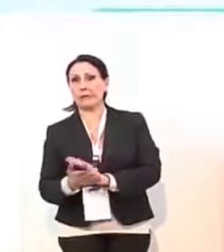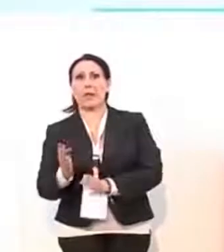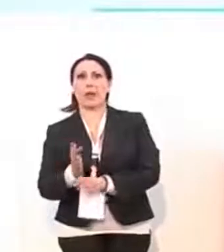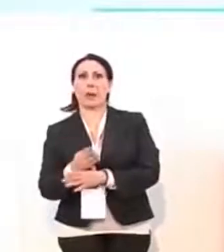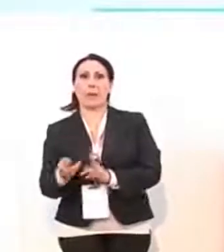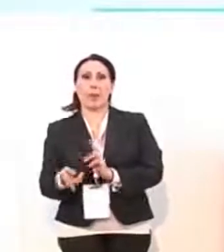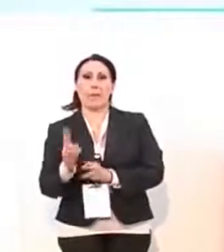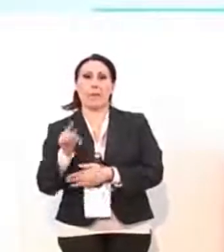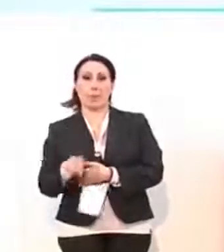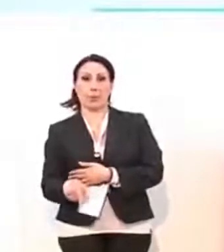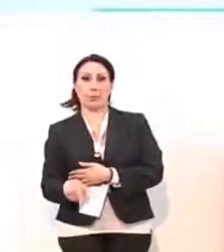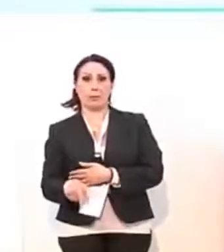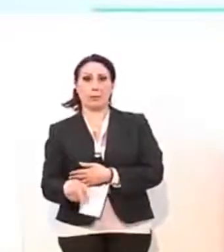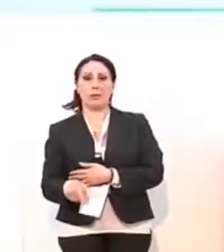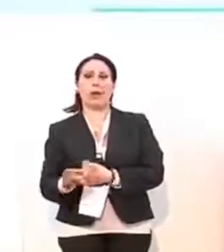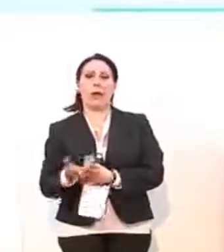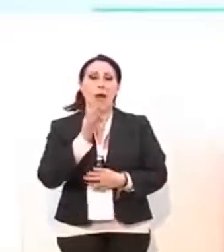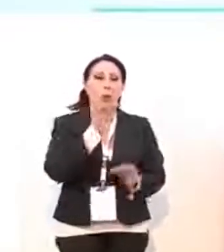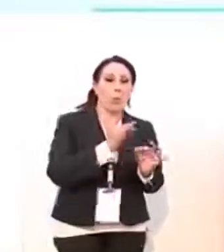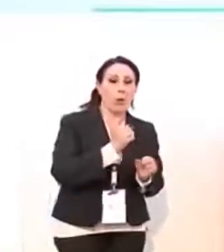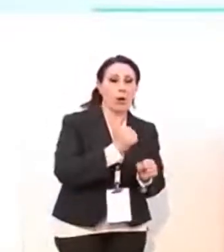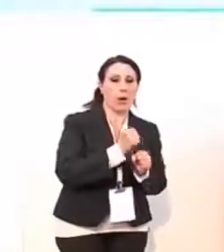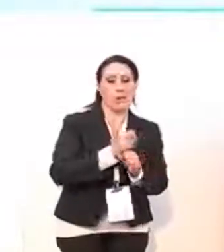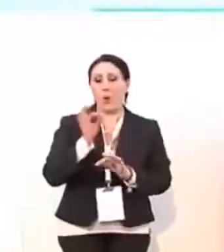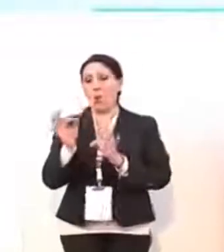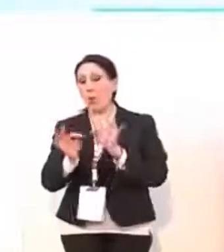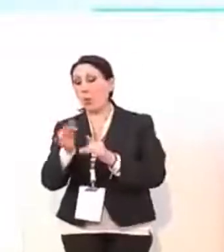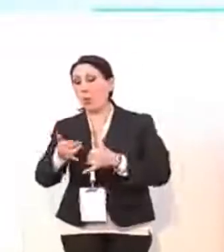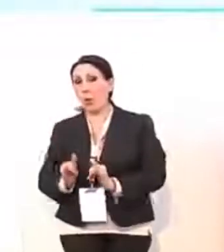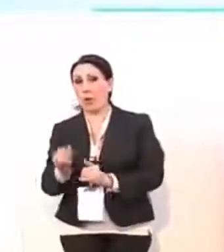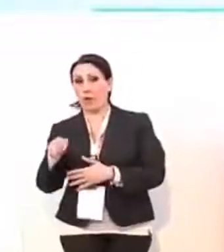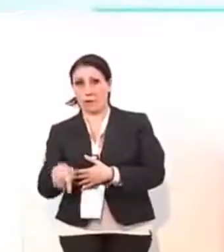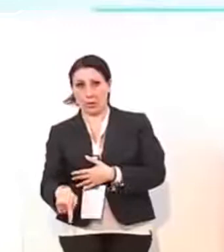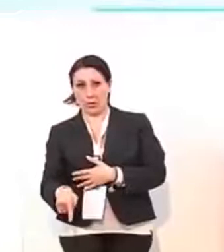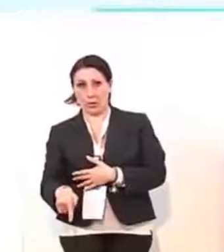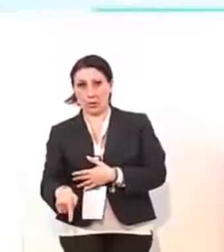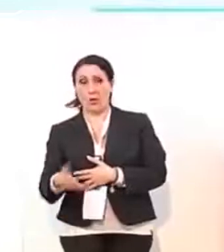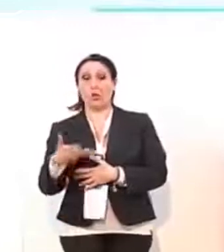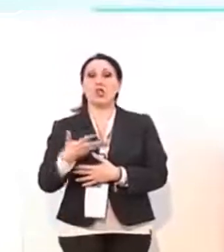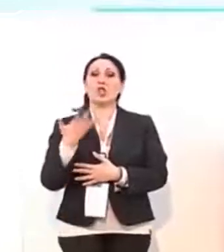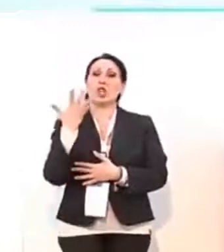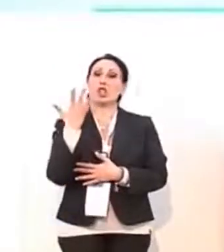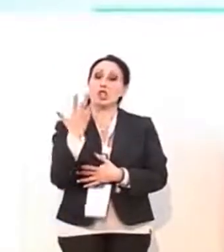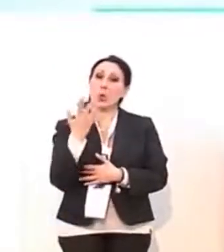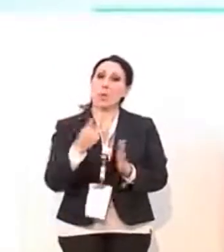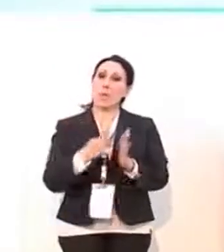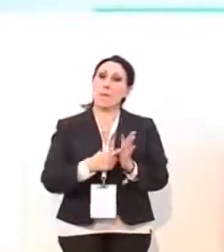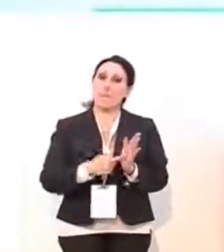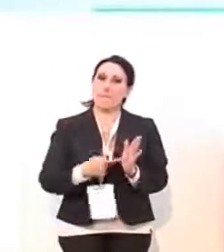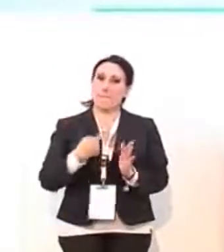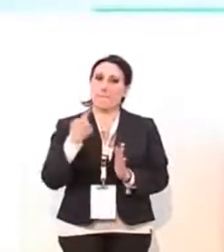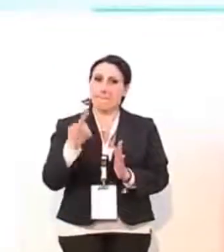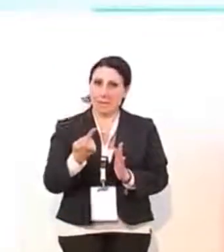momento in cui decidono di farsi carico di questo hanno 5 mesi di astensione obbligatoria e poi 6 mesi di